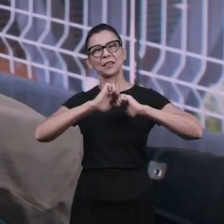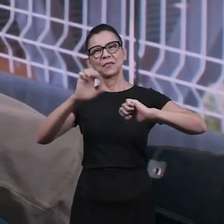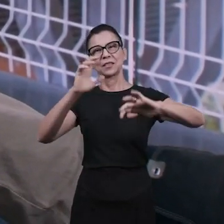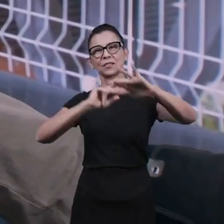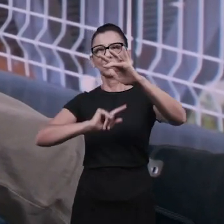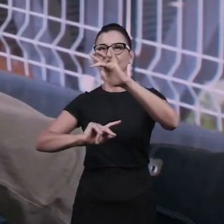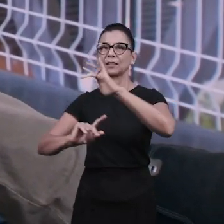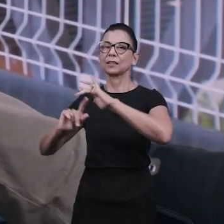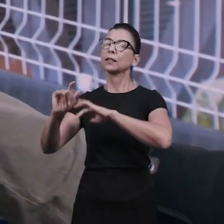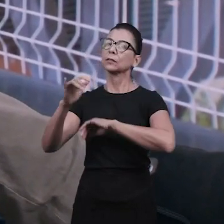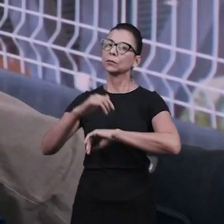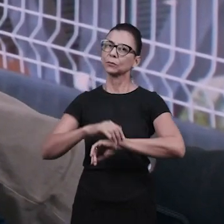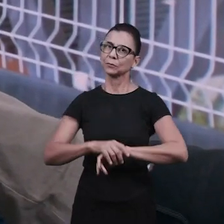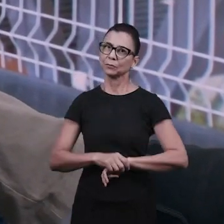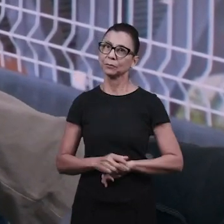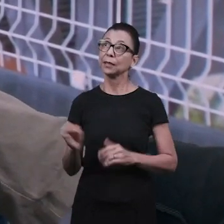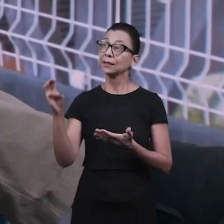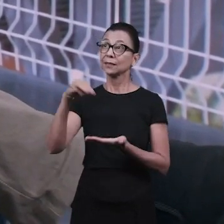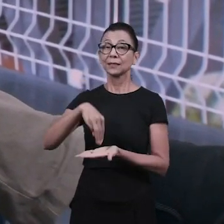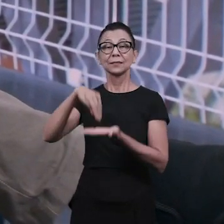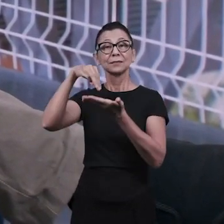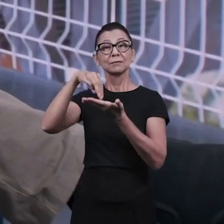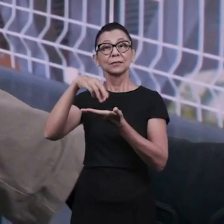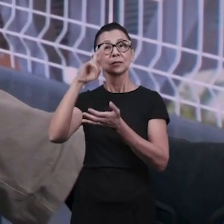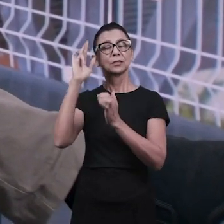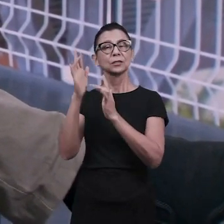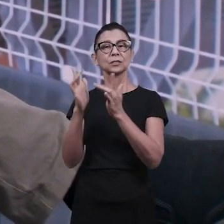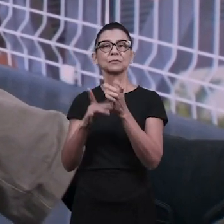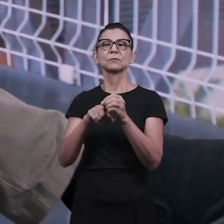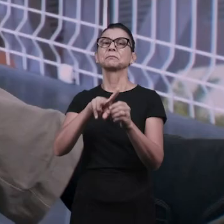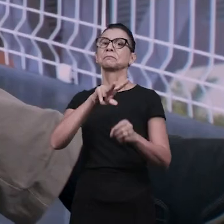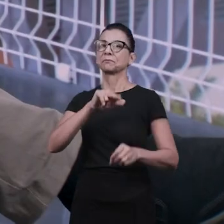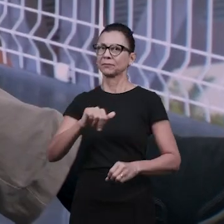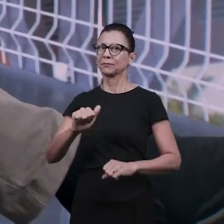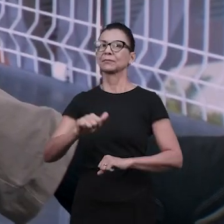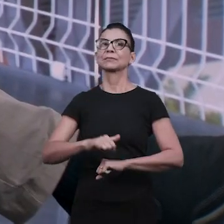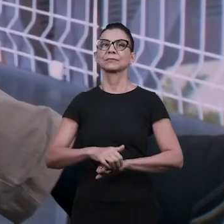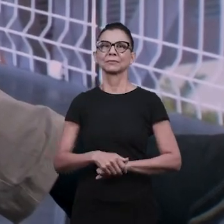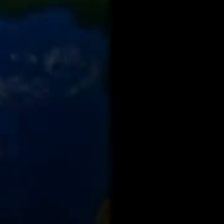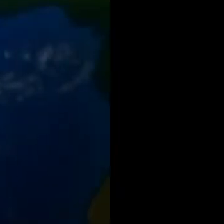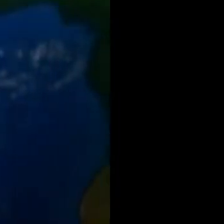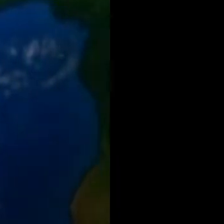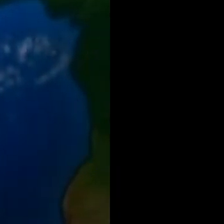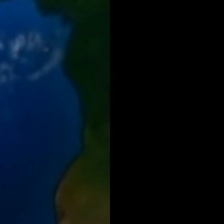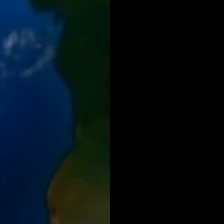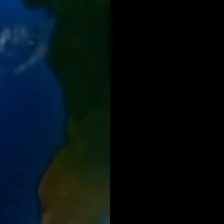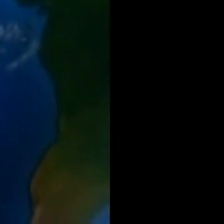Maranatha en annonçant l'Évangile éternel. Maranatha, le Seigneur Jésus vient.